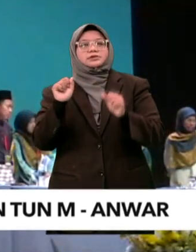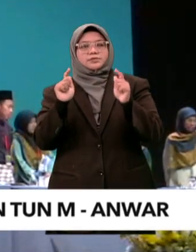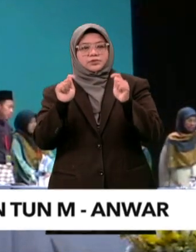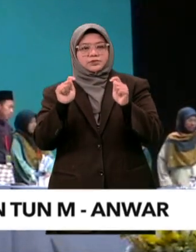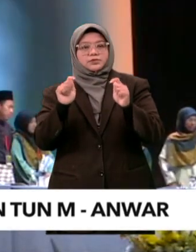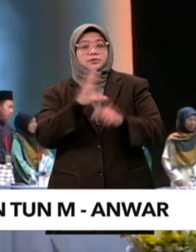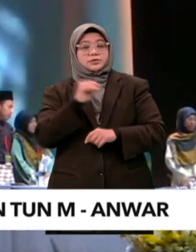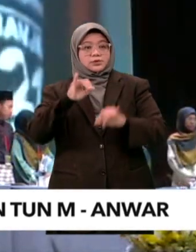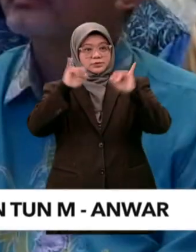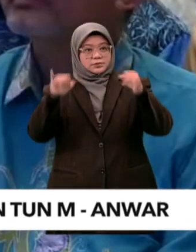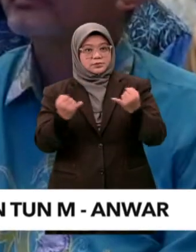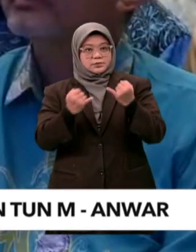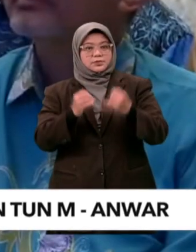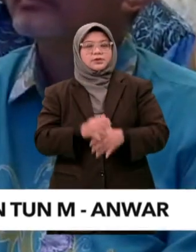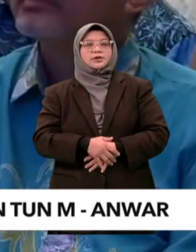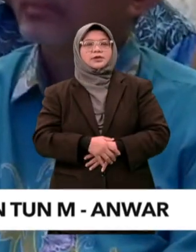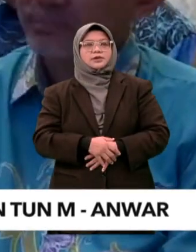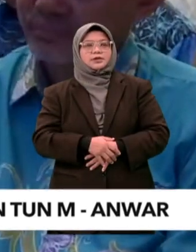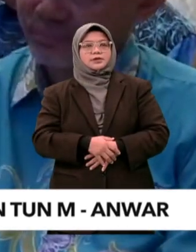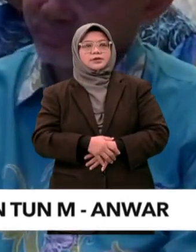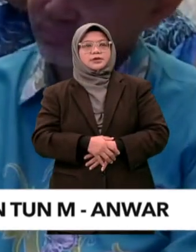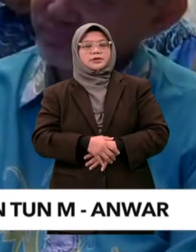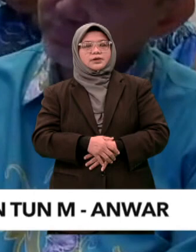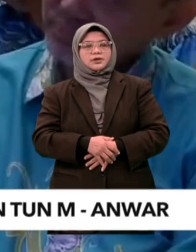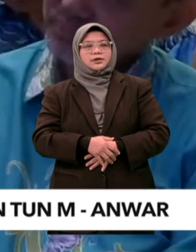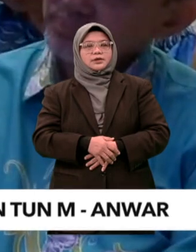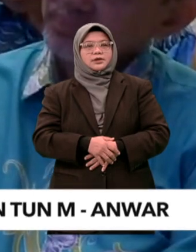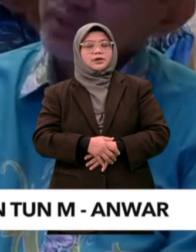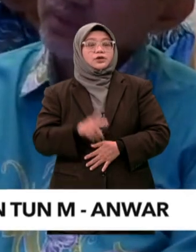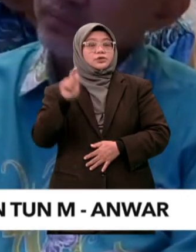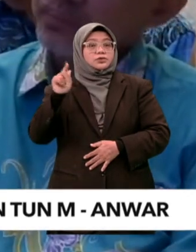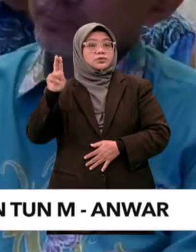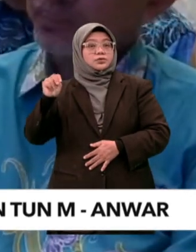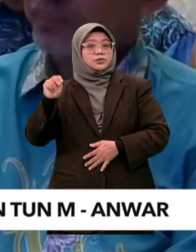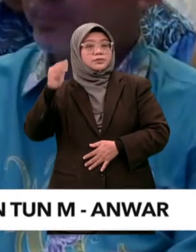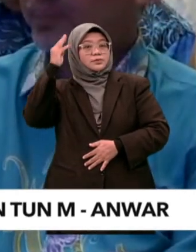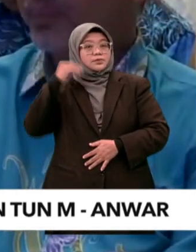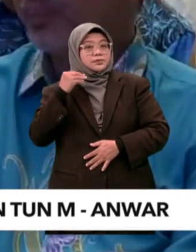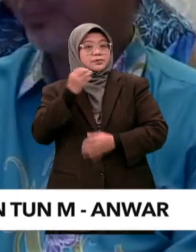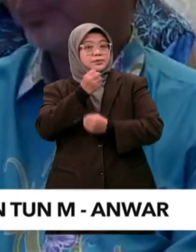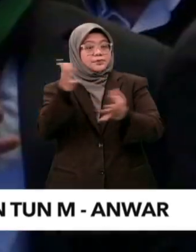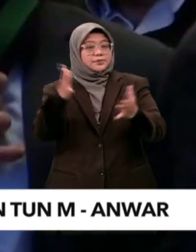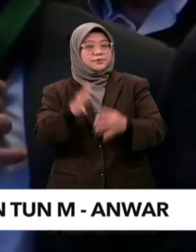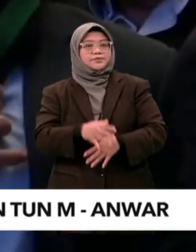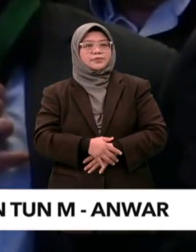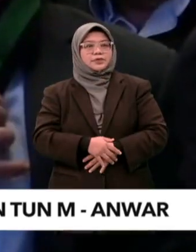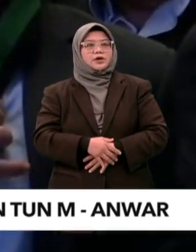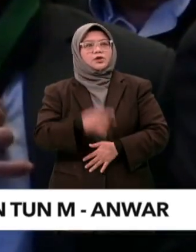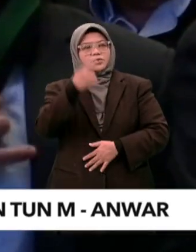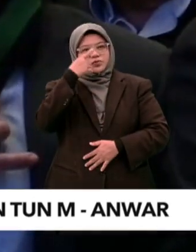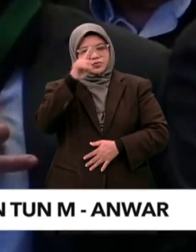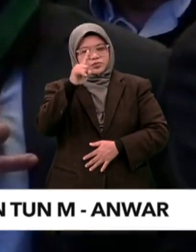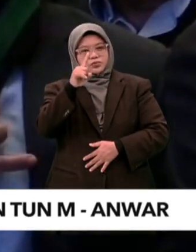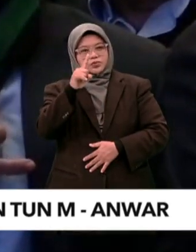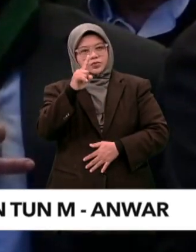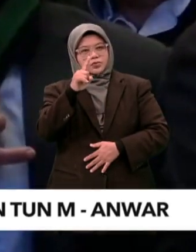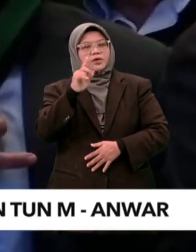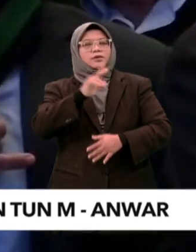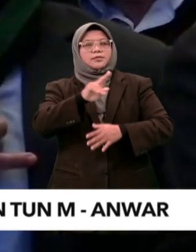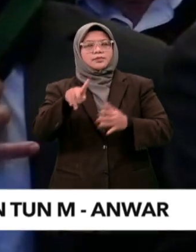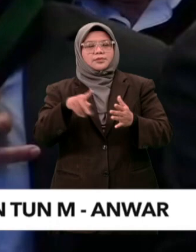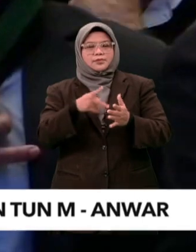pada Jumat produksi pagi pejuang tanah air pejuang tunduk termahal Muhammad mendakwah pas kini adalah pationis berikut